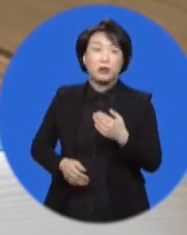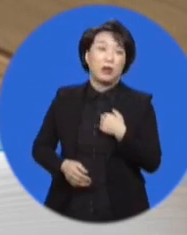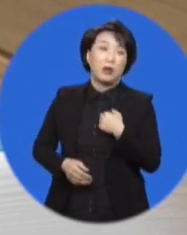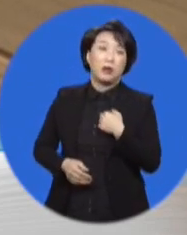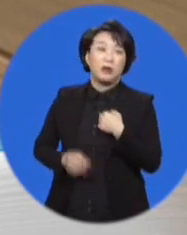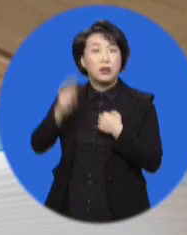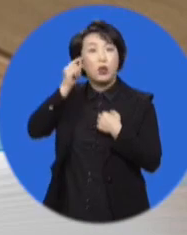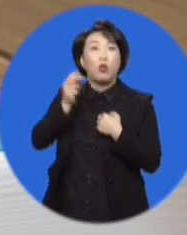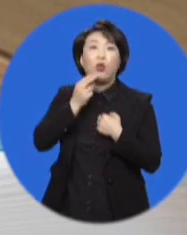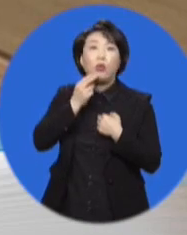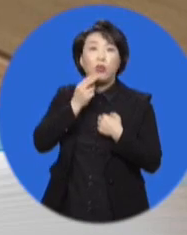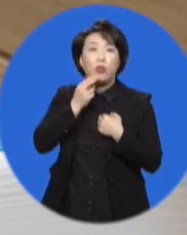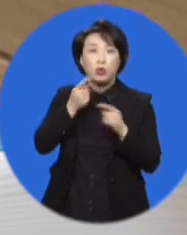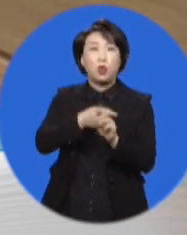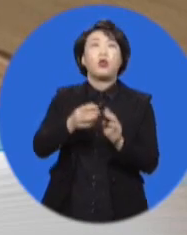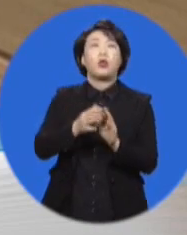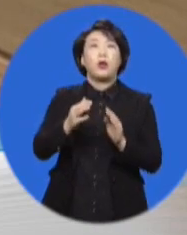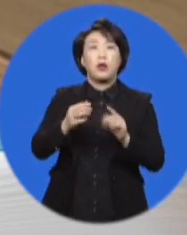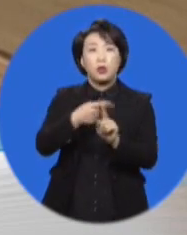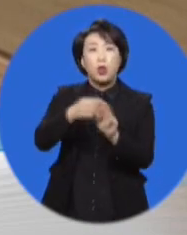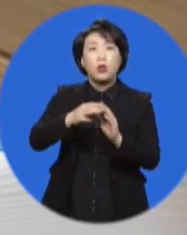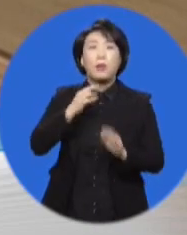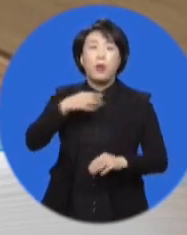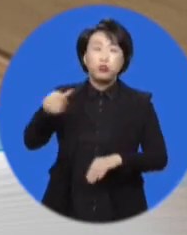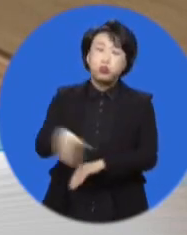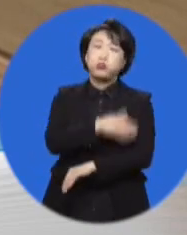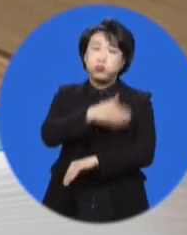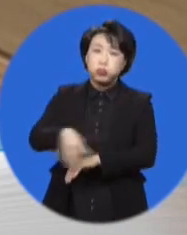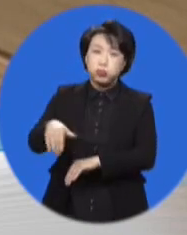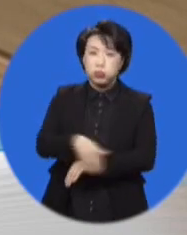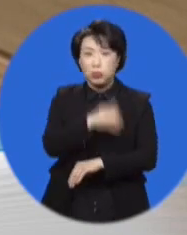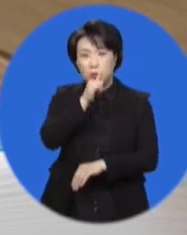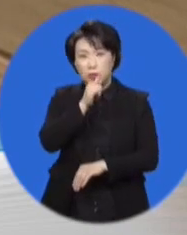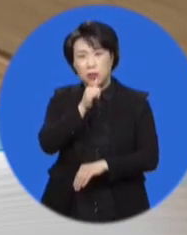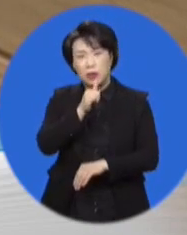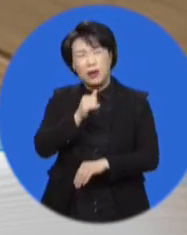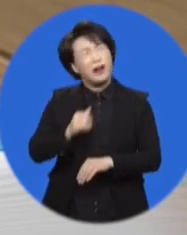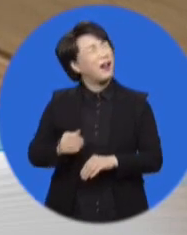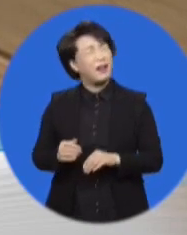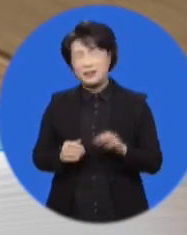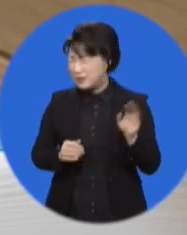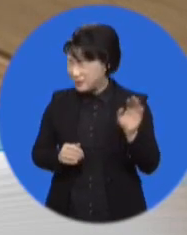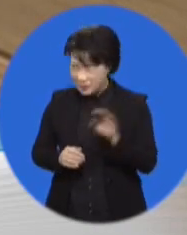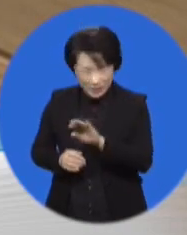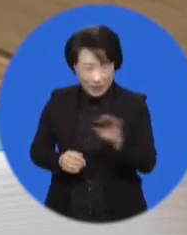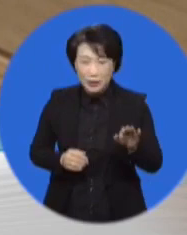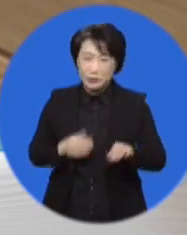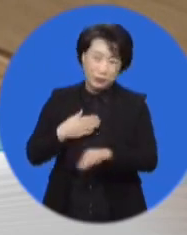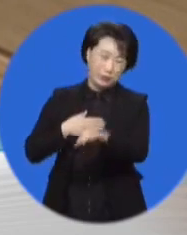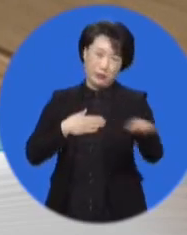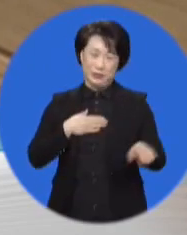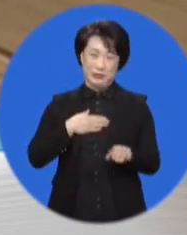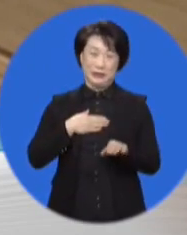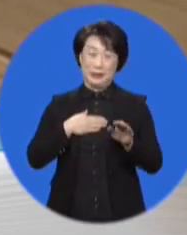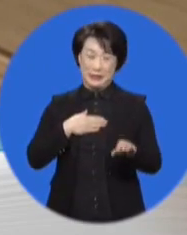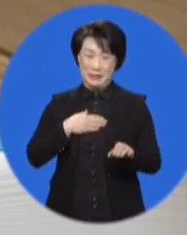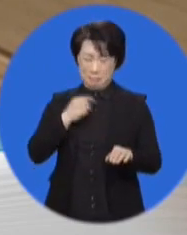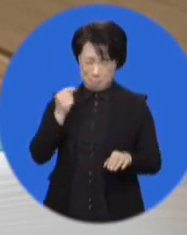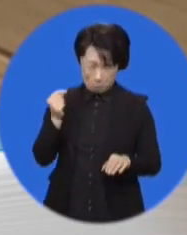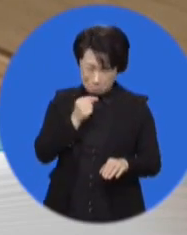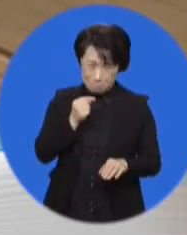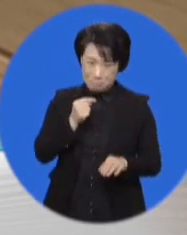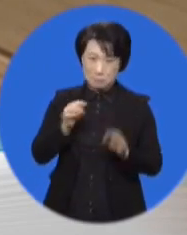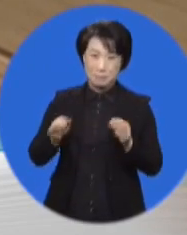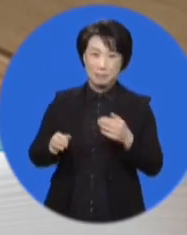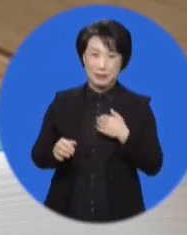없어. 그리고 교회만 왔다 갔다 해. 우리는 철저하게 아주